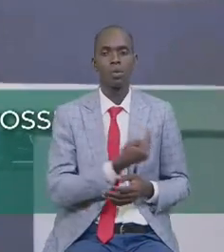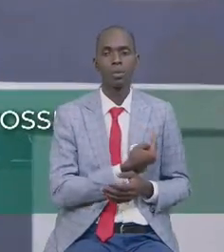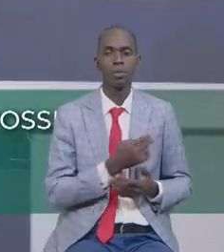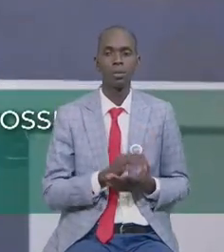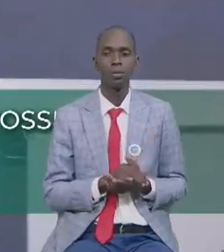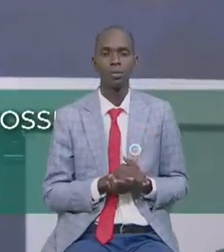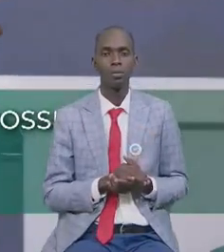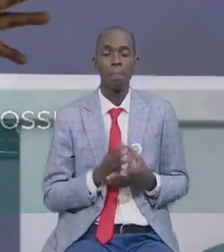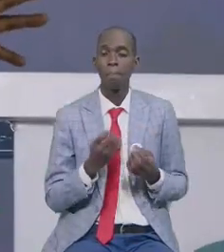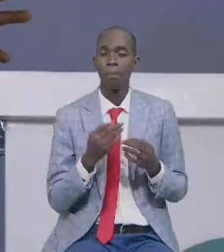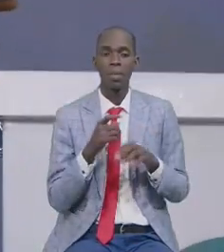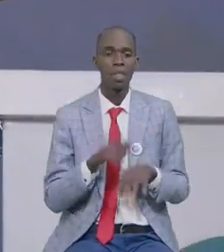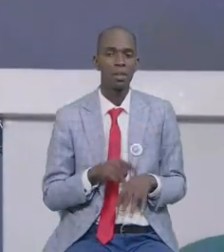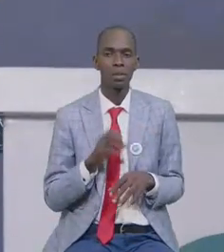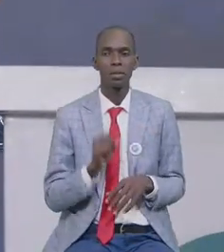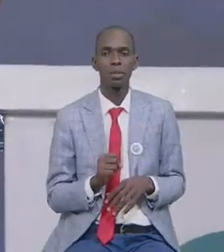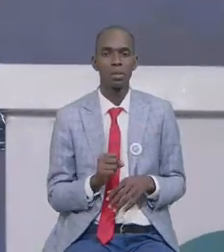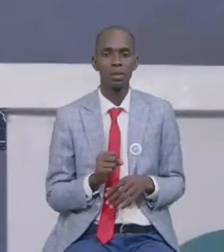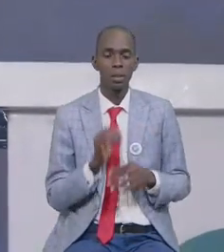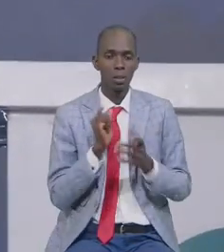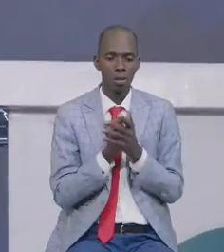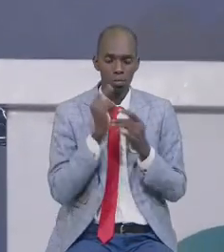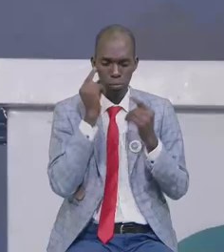viens à notre secours, aie compassion de nous.